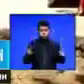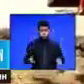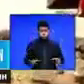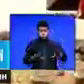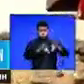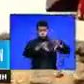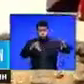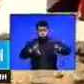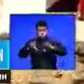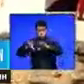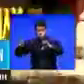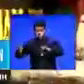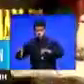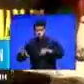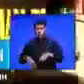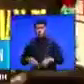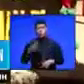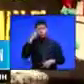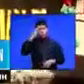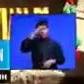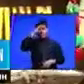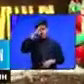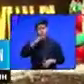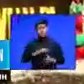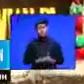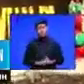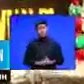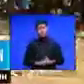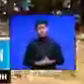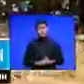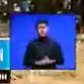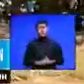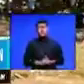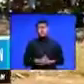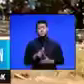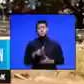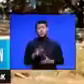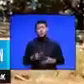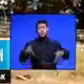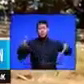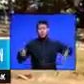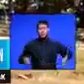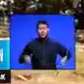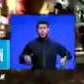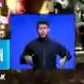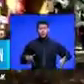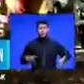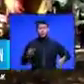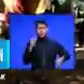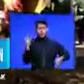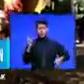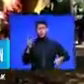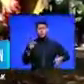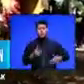dari Kapolri dan sejumlah petinggi Korps Bayangkara. Almarhum rencananya akan dimakamkan di Taman Pemakaman Umum Siawung yang